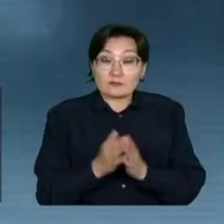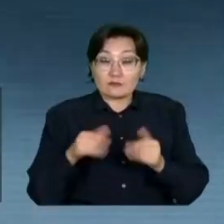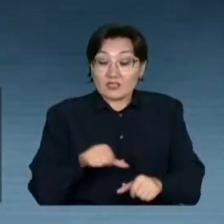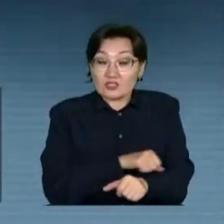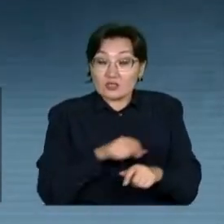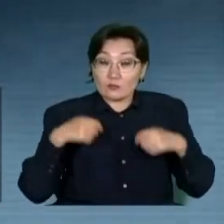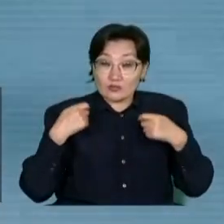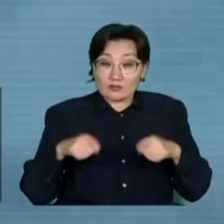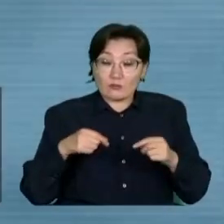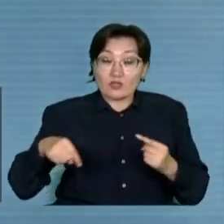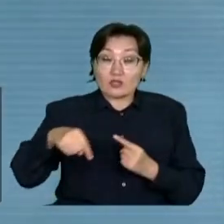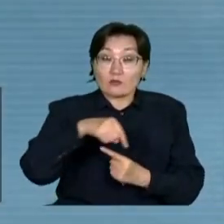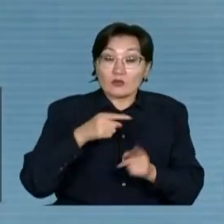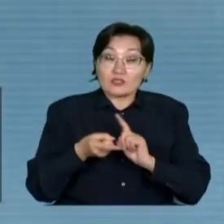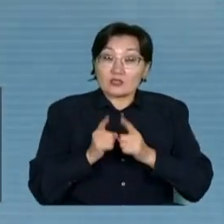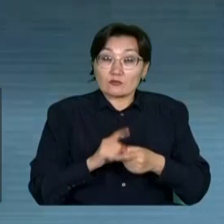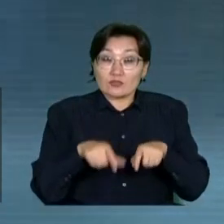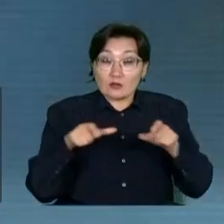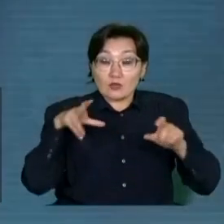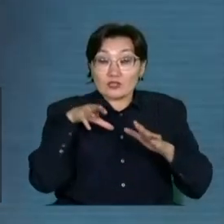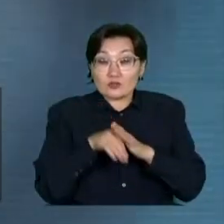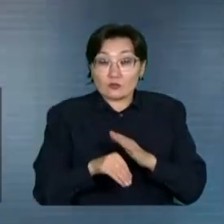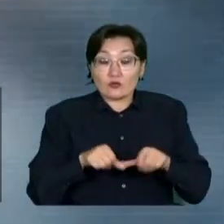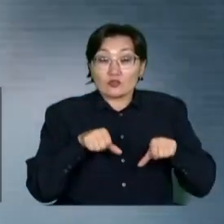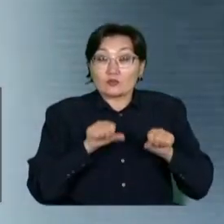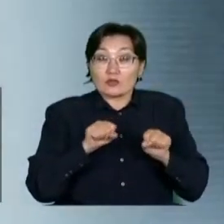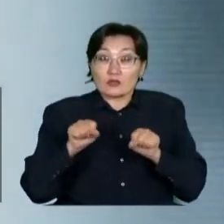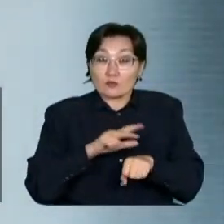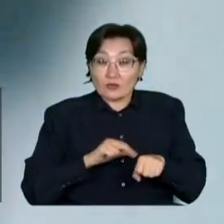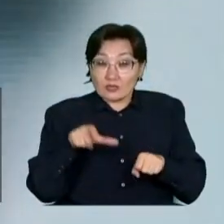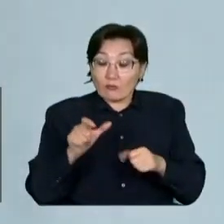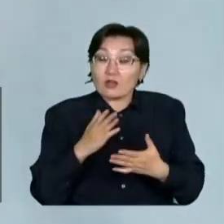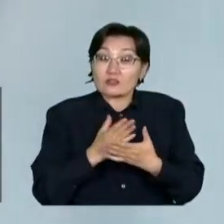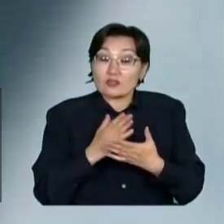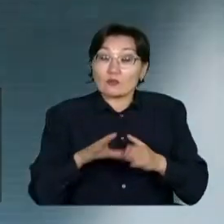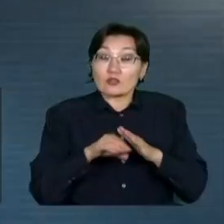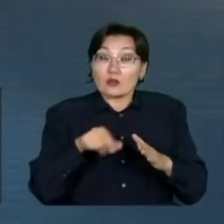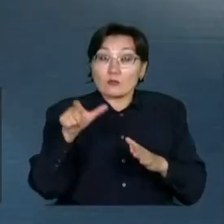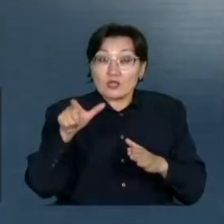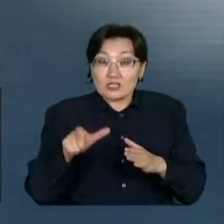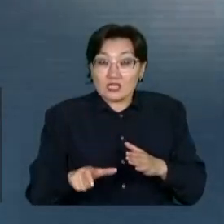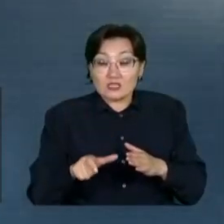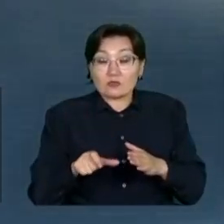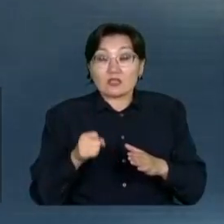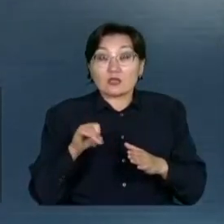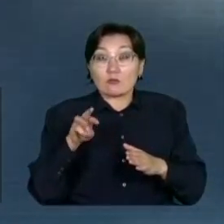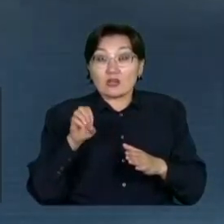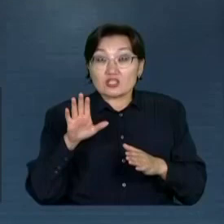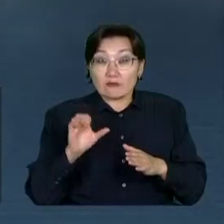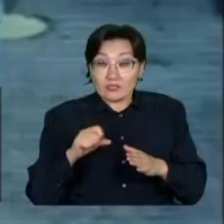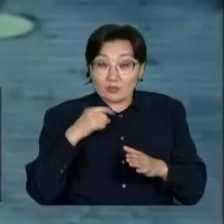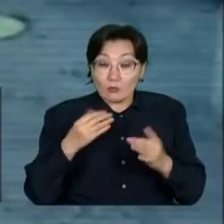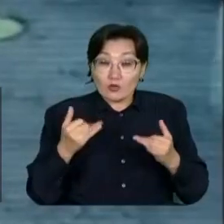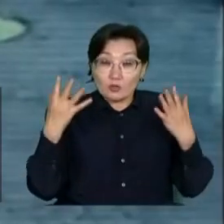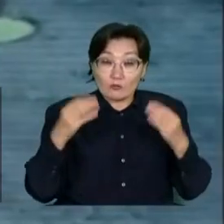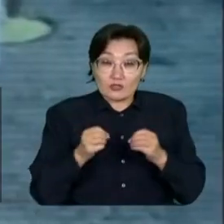Есірткі сатуды бизнеске айналдырып алғандар қатарында құқық қорғау қызметкерлері де бар. Мәжіліс депутаты Снежанна Имашеваның сөзінше